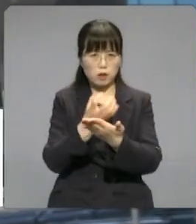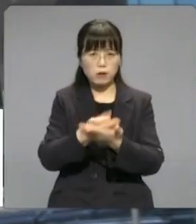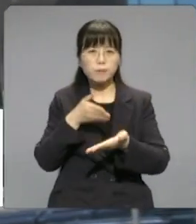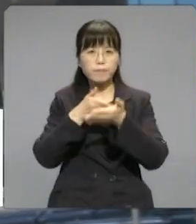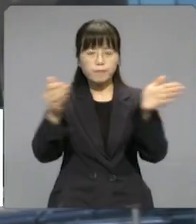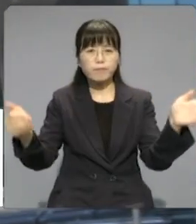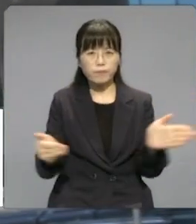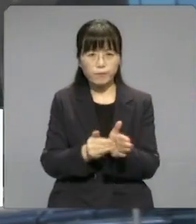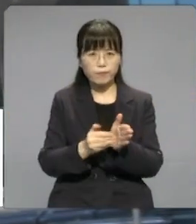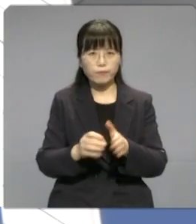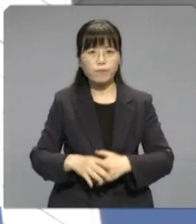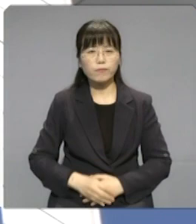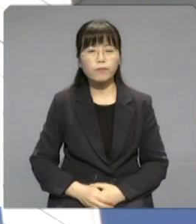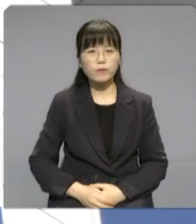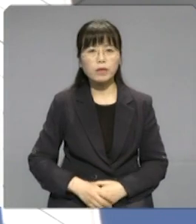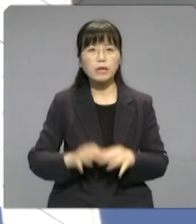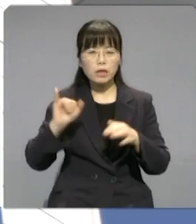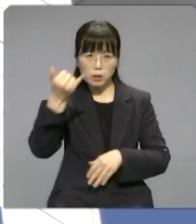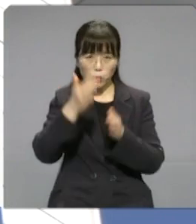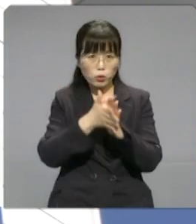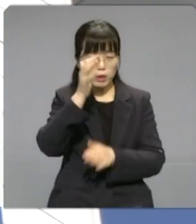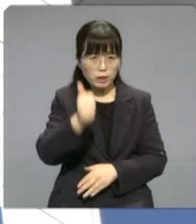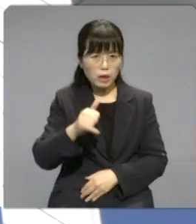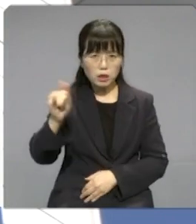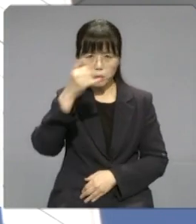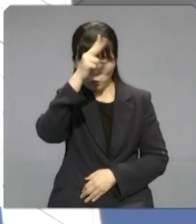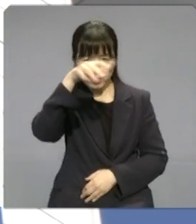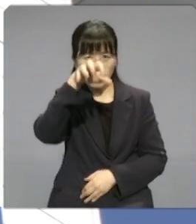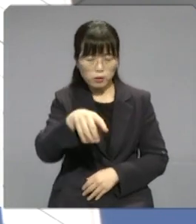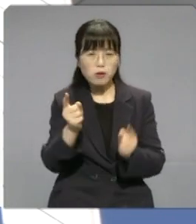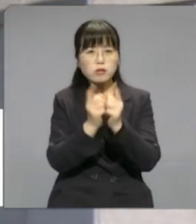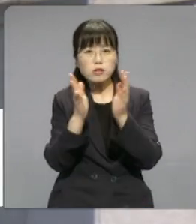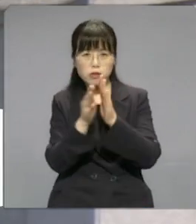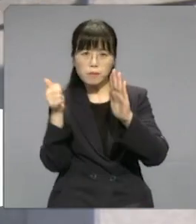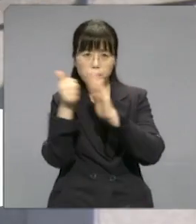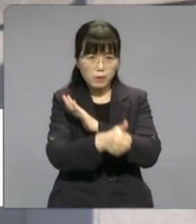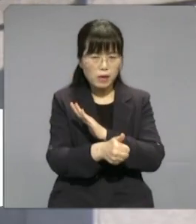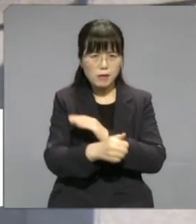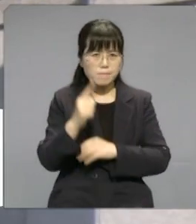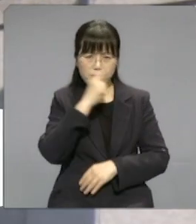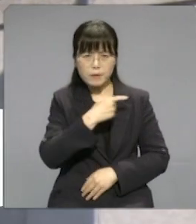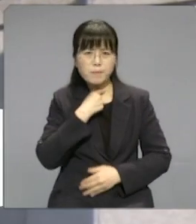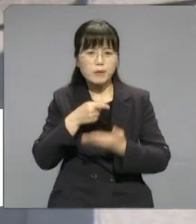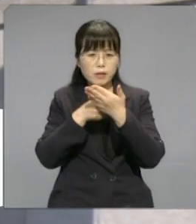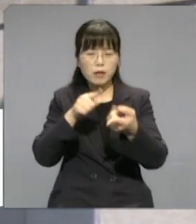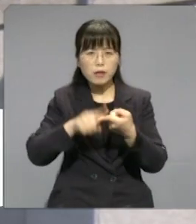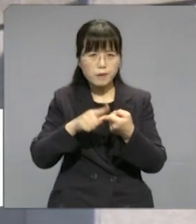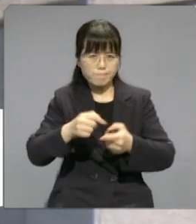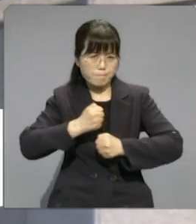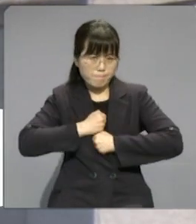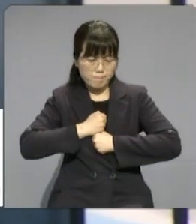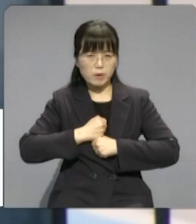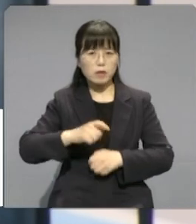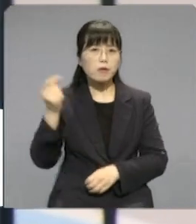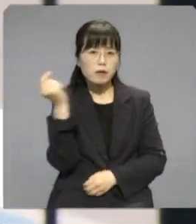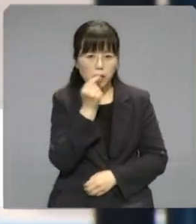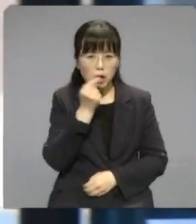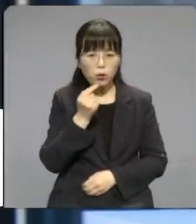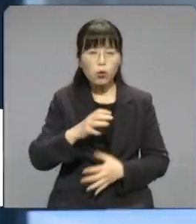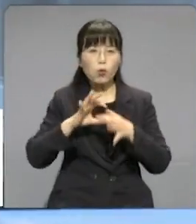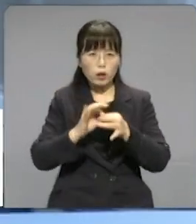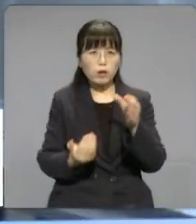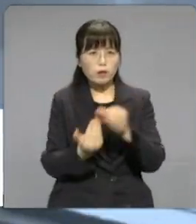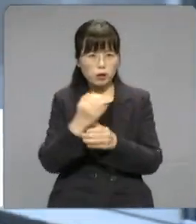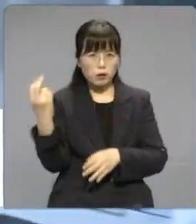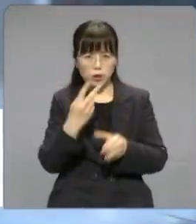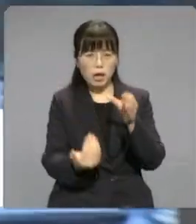제출했습니다. 김병수 김포시장은 김포경찰서를 직접 찾아 악성 민원에 대한 경각심을 강화하고 관련